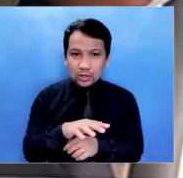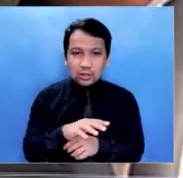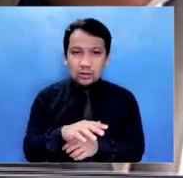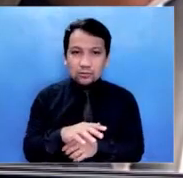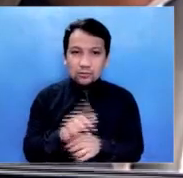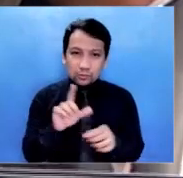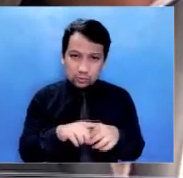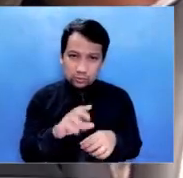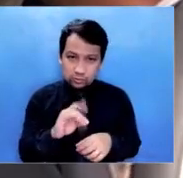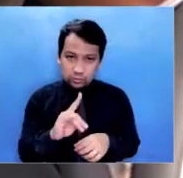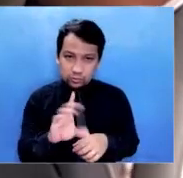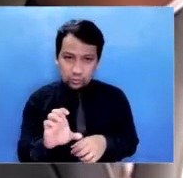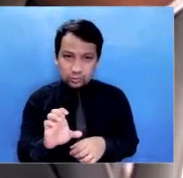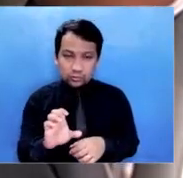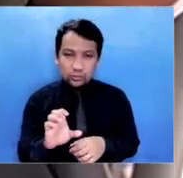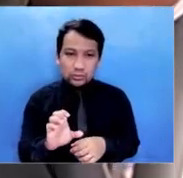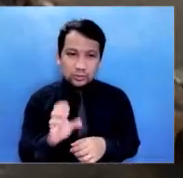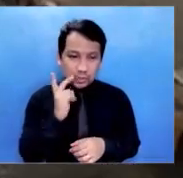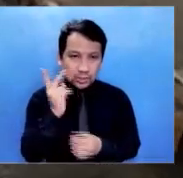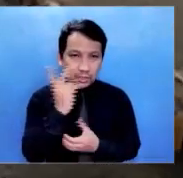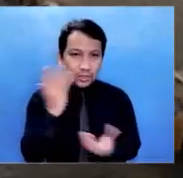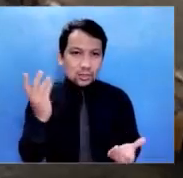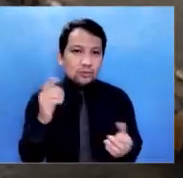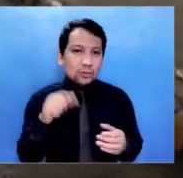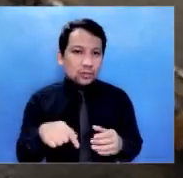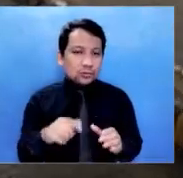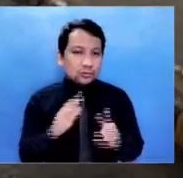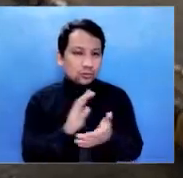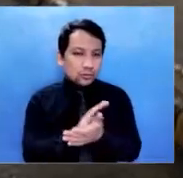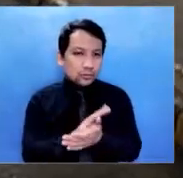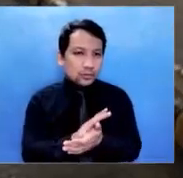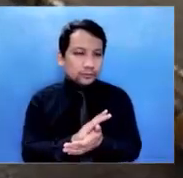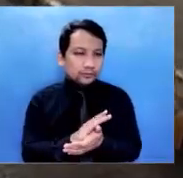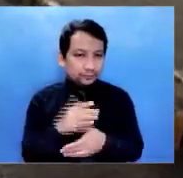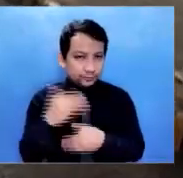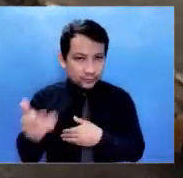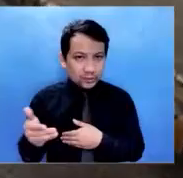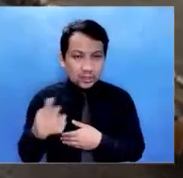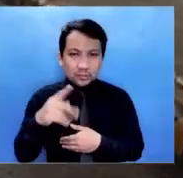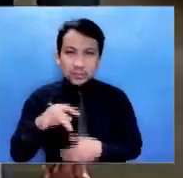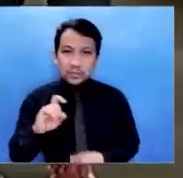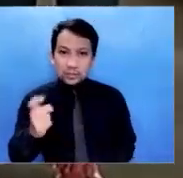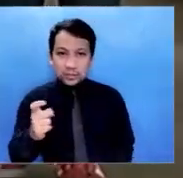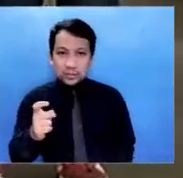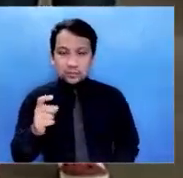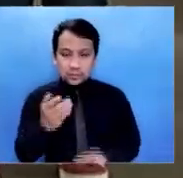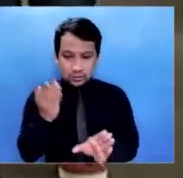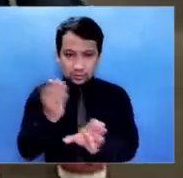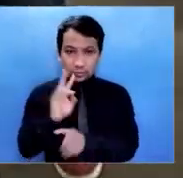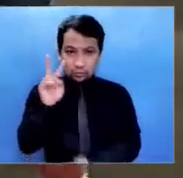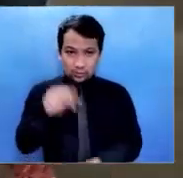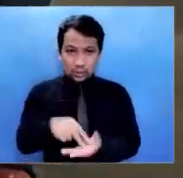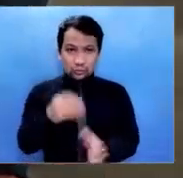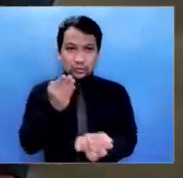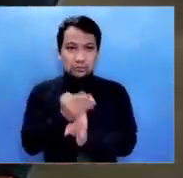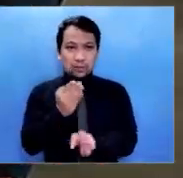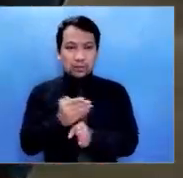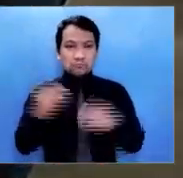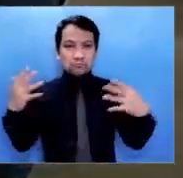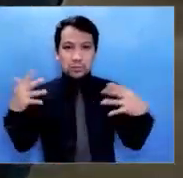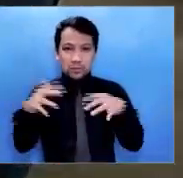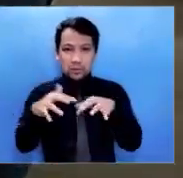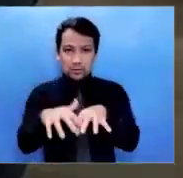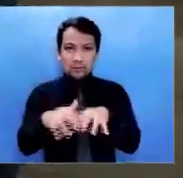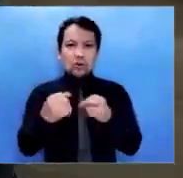then teacher, school sa online. Nagdagdag na ang PTEX ang 2,000 bus para sa inaasang dagsa ng pasahero